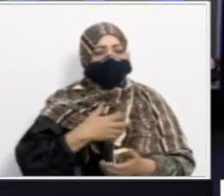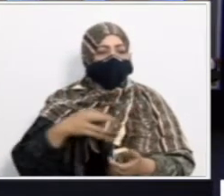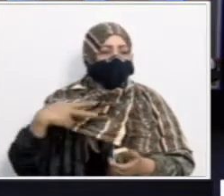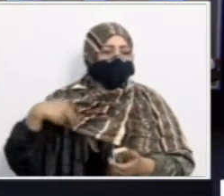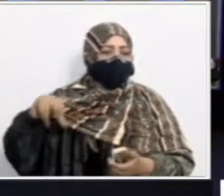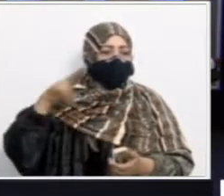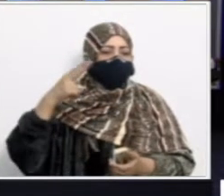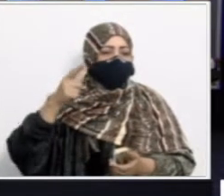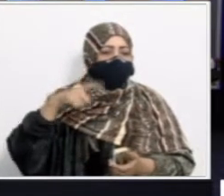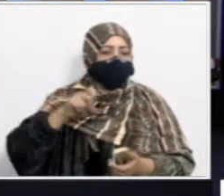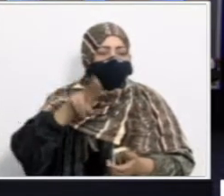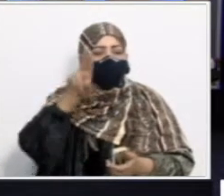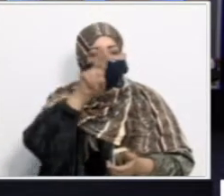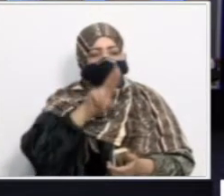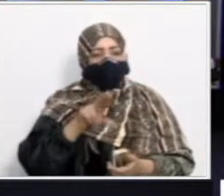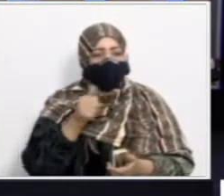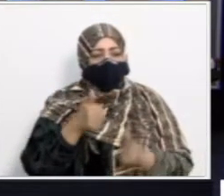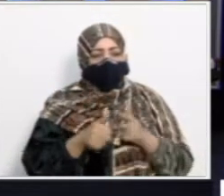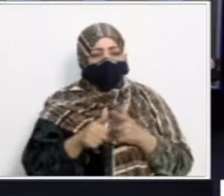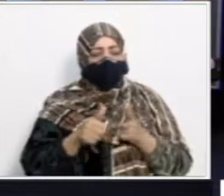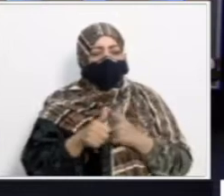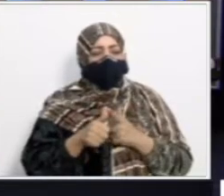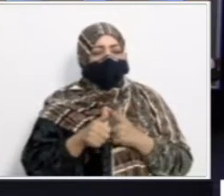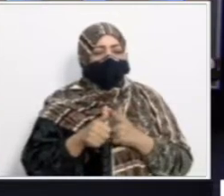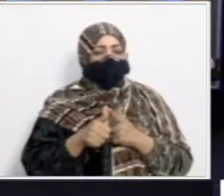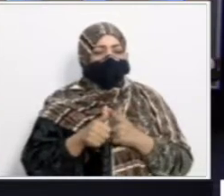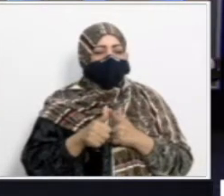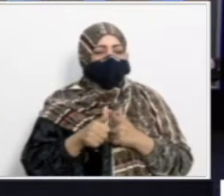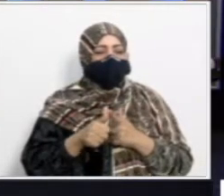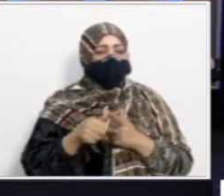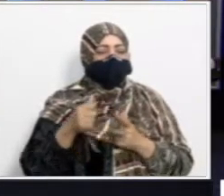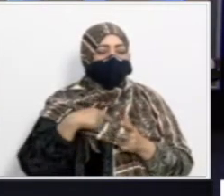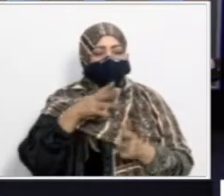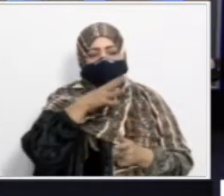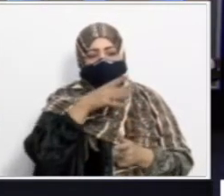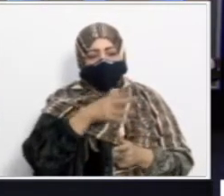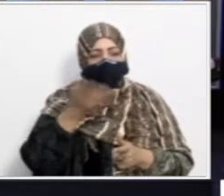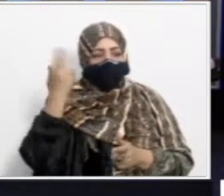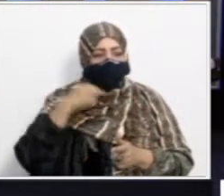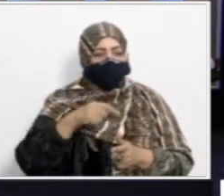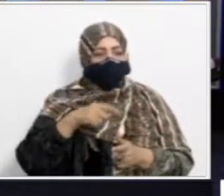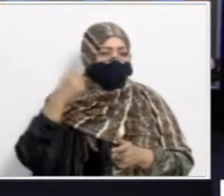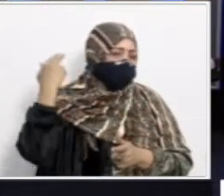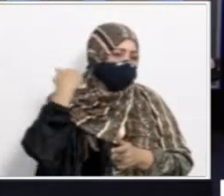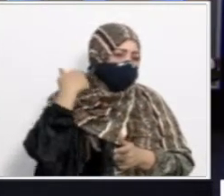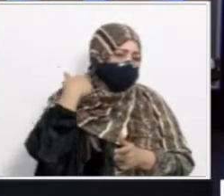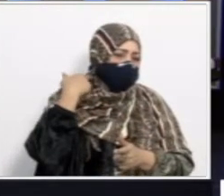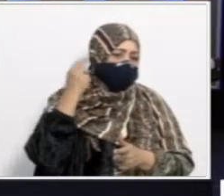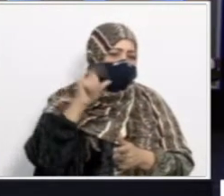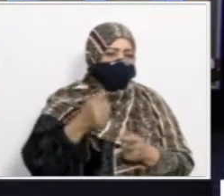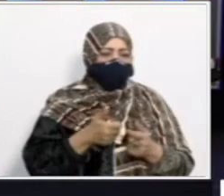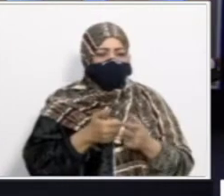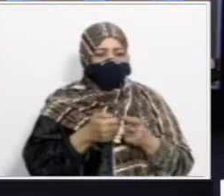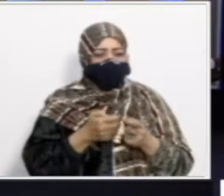الدرس أحد الشيوخ قال هذا جائز ولا السبحة أثناء الدرس السبحة أثناء الدرس يعني ما يسبحش